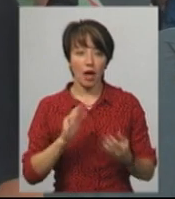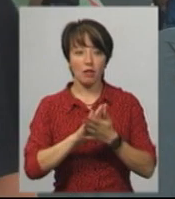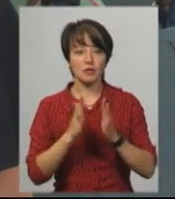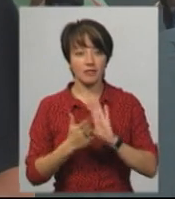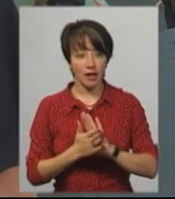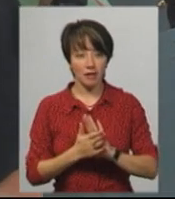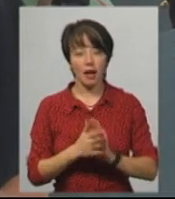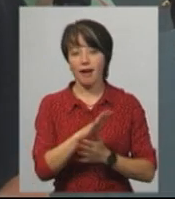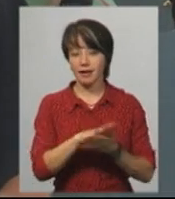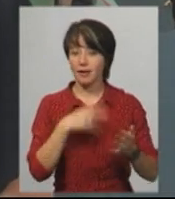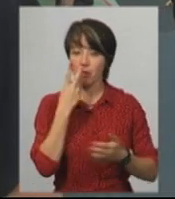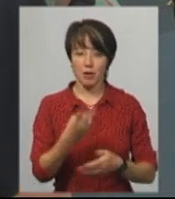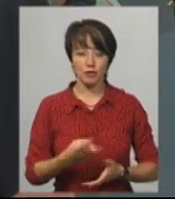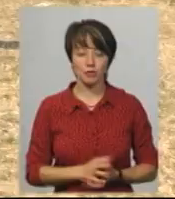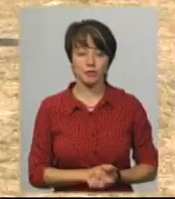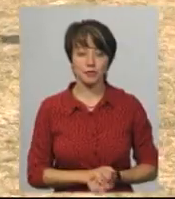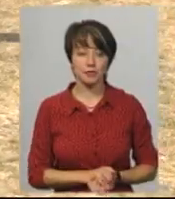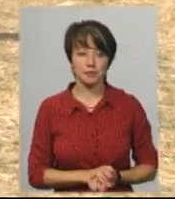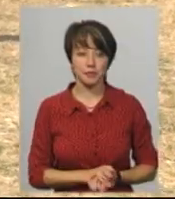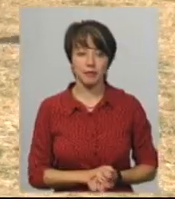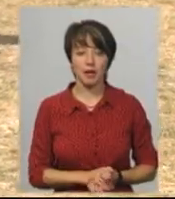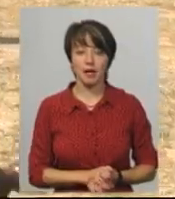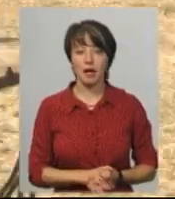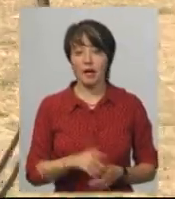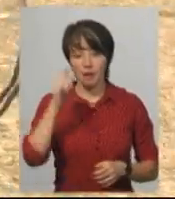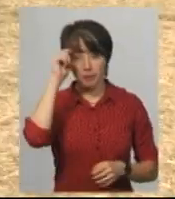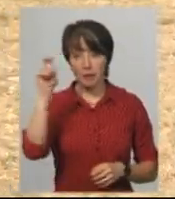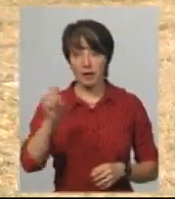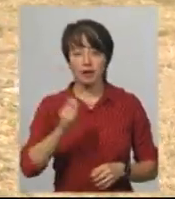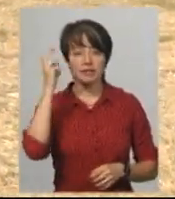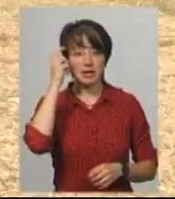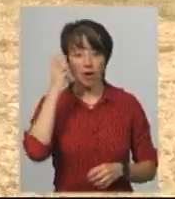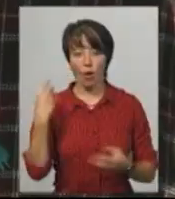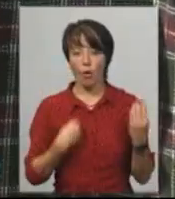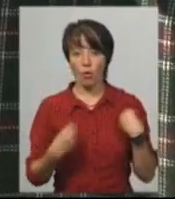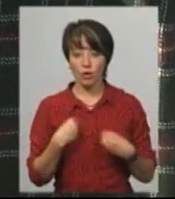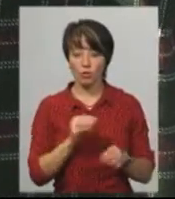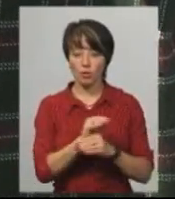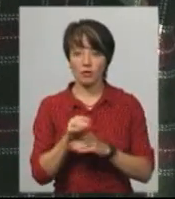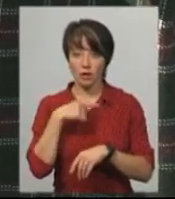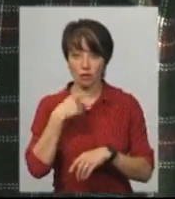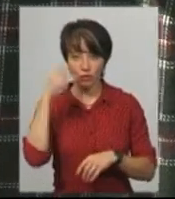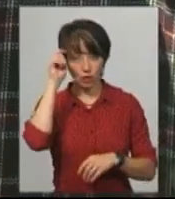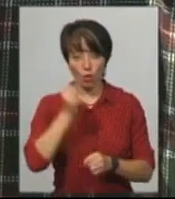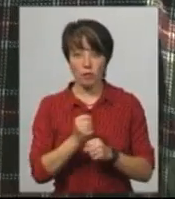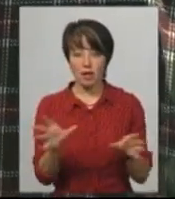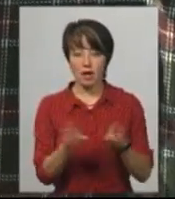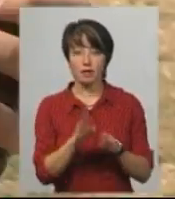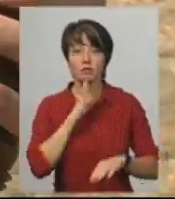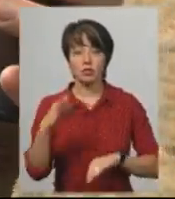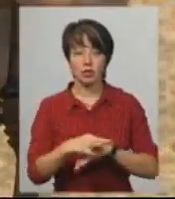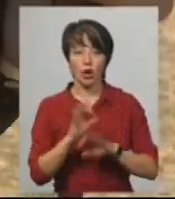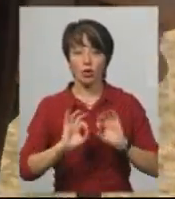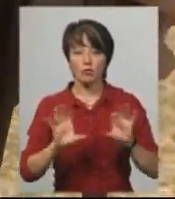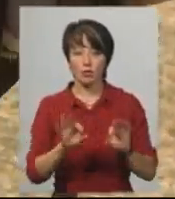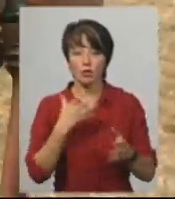атмосфера, а далі побачимо вечором. Всеволод Чехун приїхав з Києва. Одяг та його доповнення, каже чоловік, робили разом з жінкою. Розповів